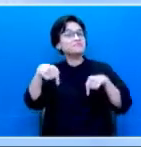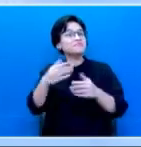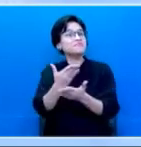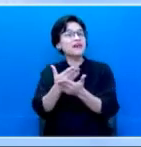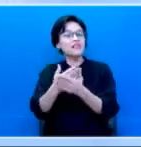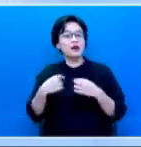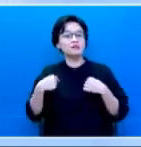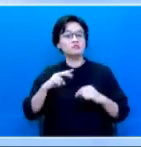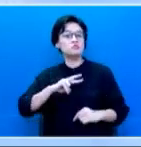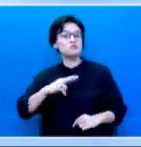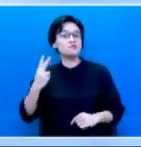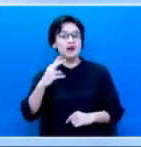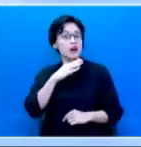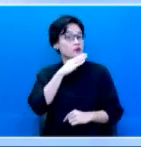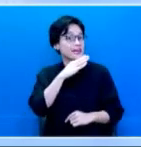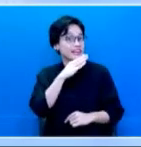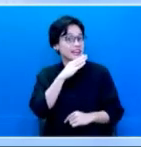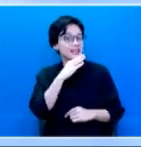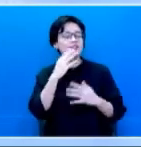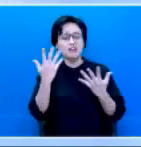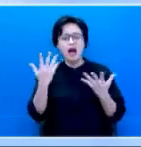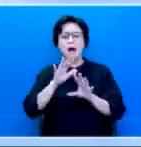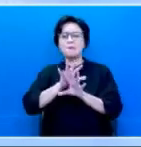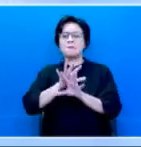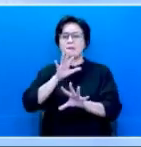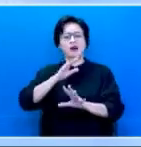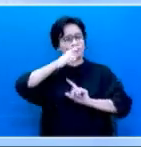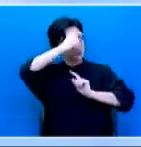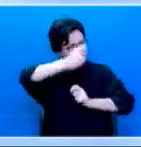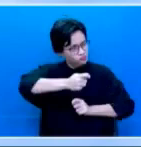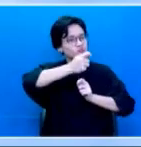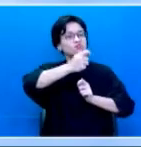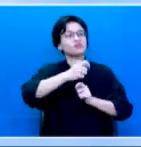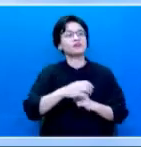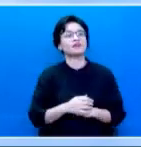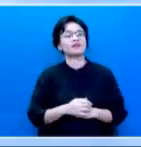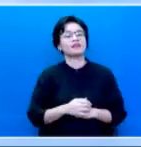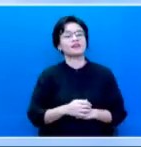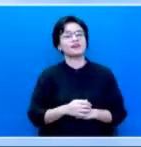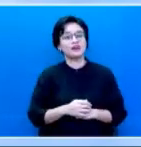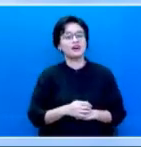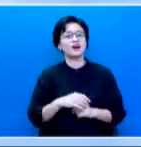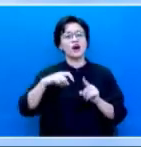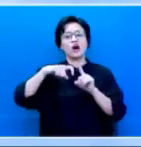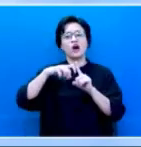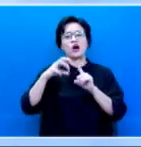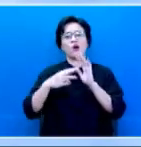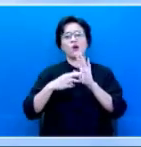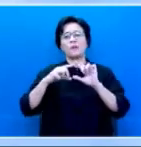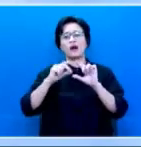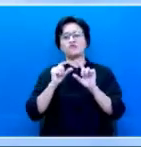menjadi kuning maka ya partai menghormati itu dan apa yang disampaikan oleh pakarudin